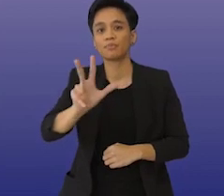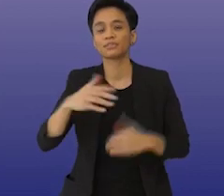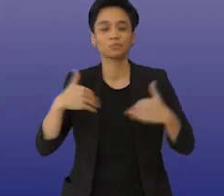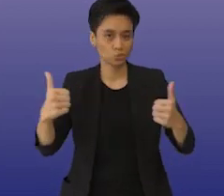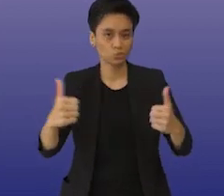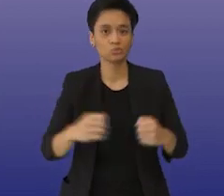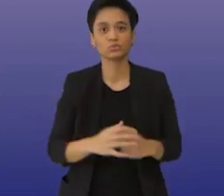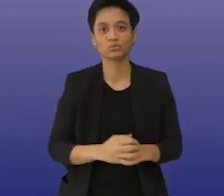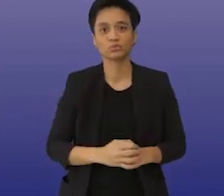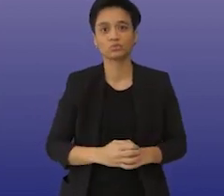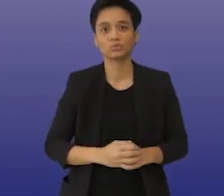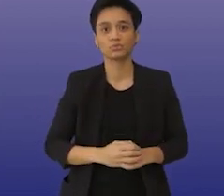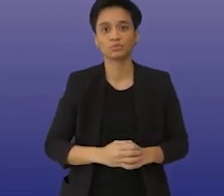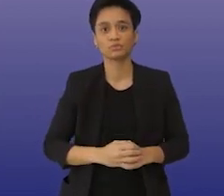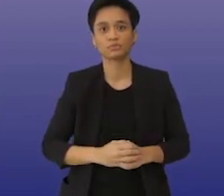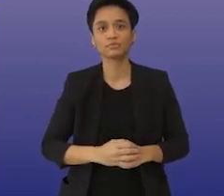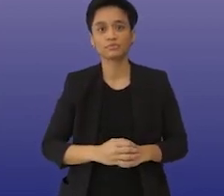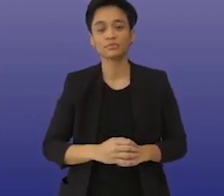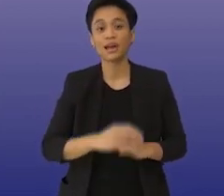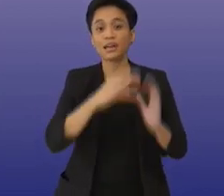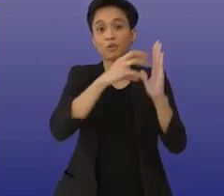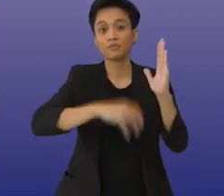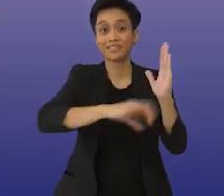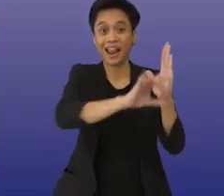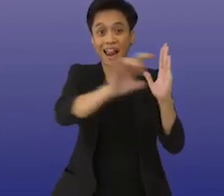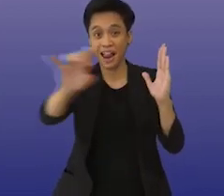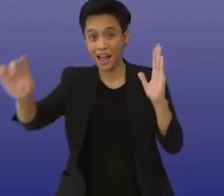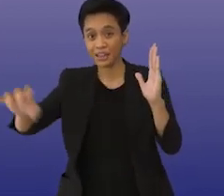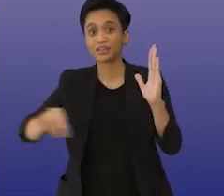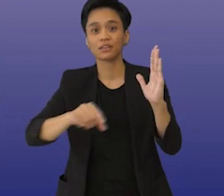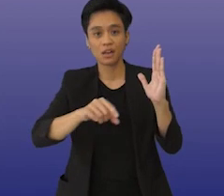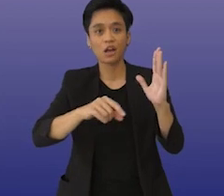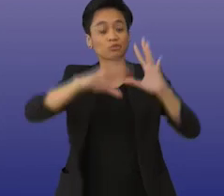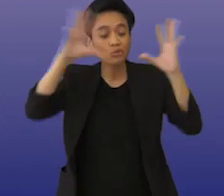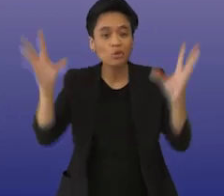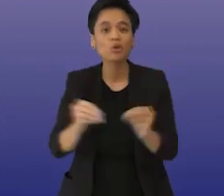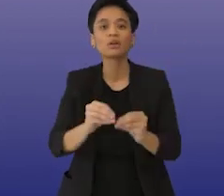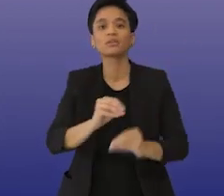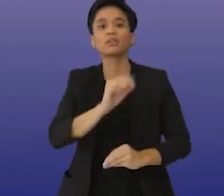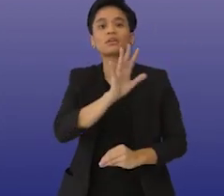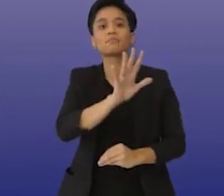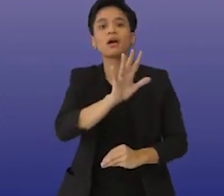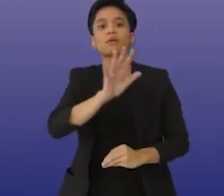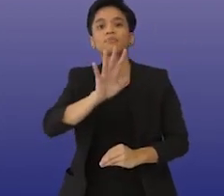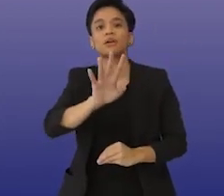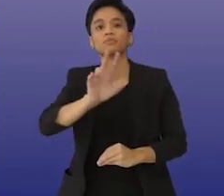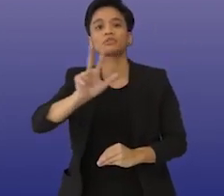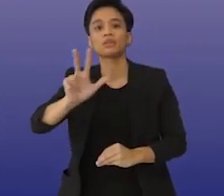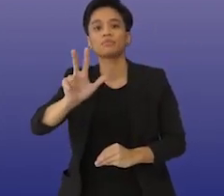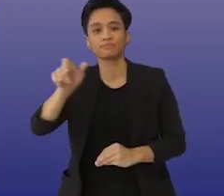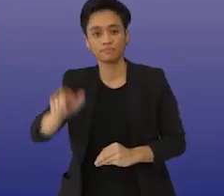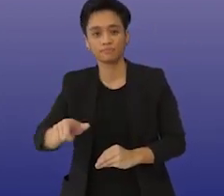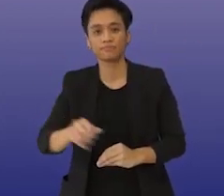pasien dan di provinsi yang lainnya sehingga jumlah totalnya adalah 548